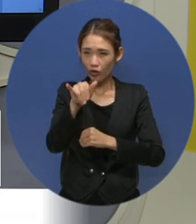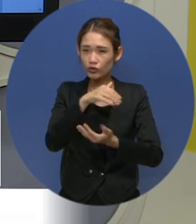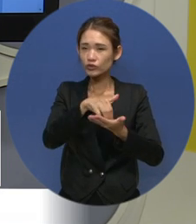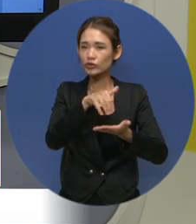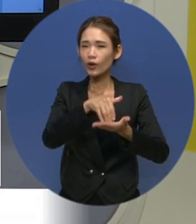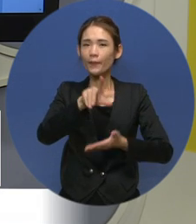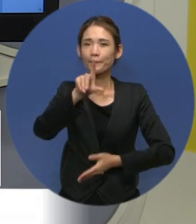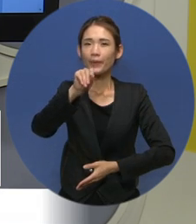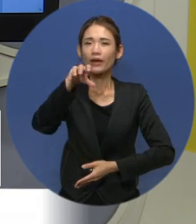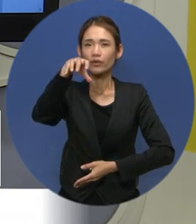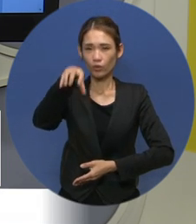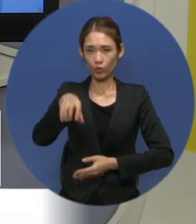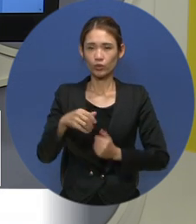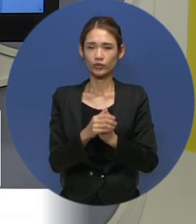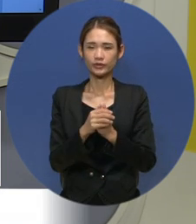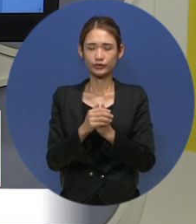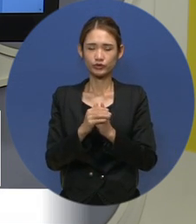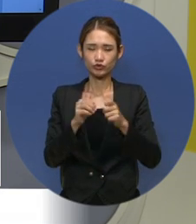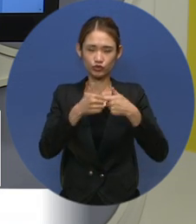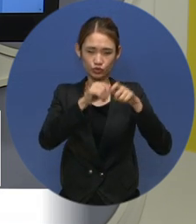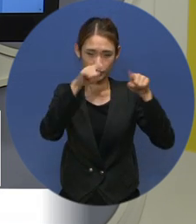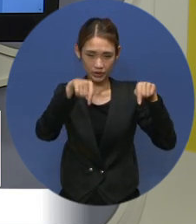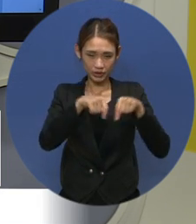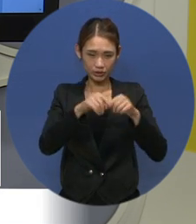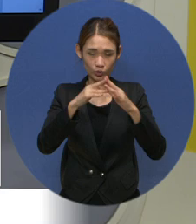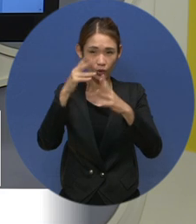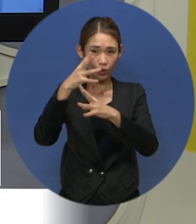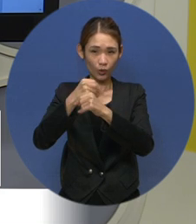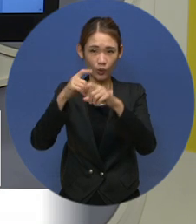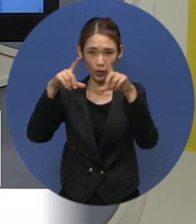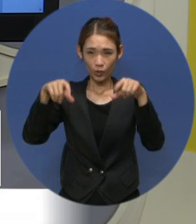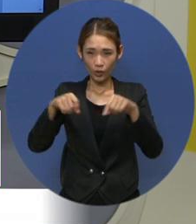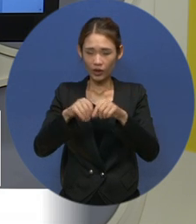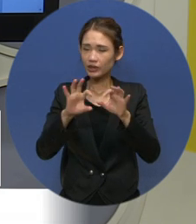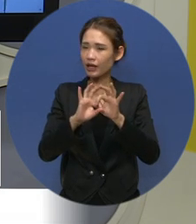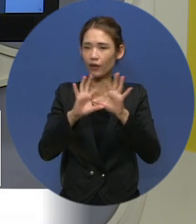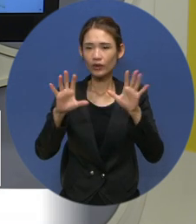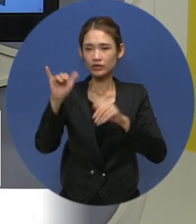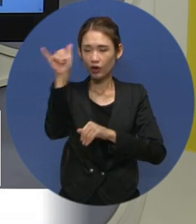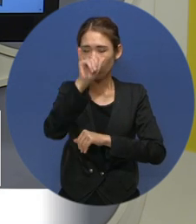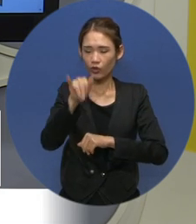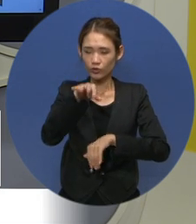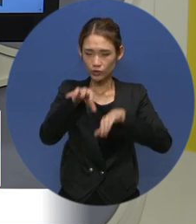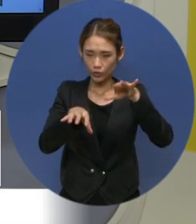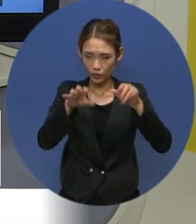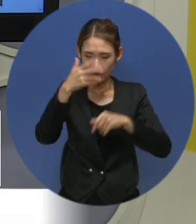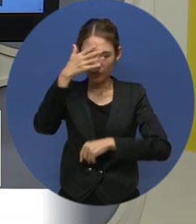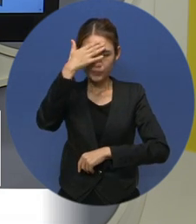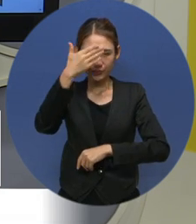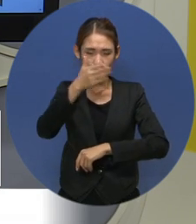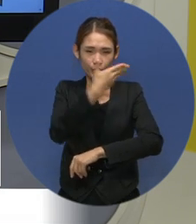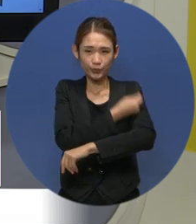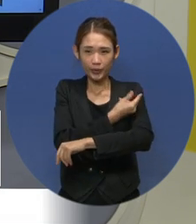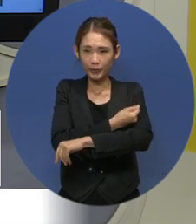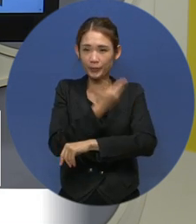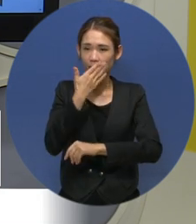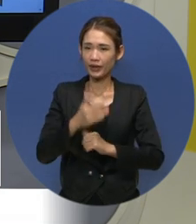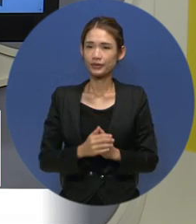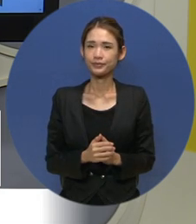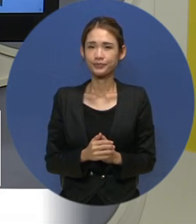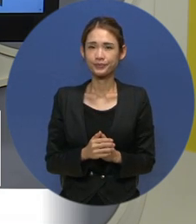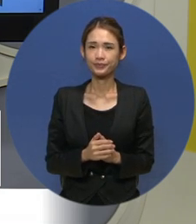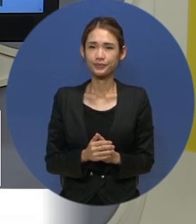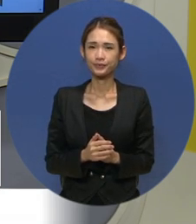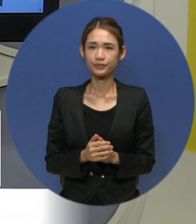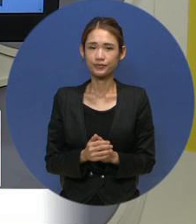만여 곳이 있으며 주민등록상 거주시 에 상관없이 전국 어디서나 무료 접종을 받을 수 있습니다